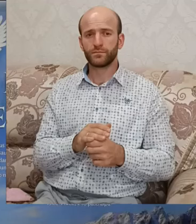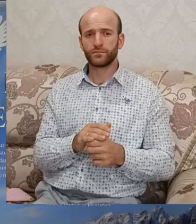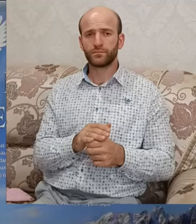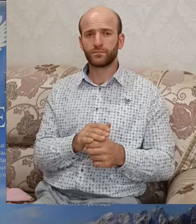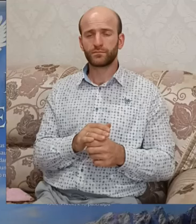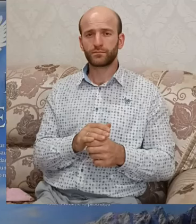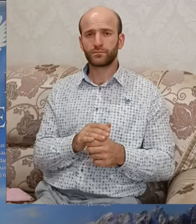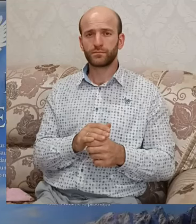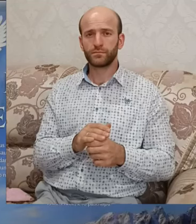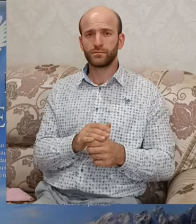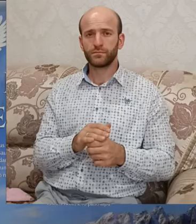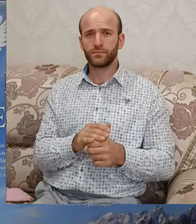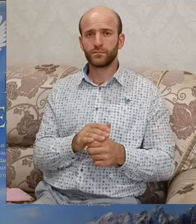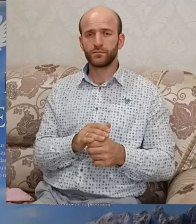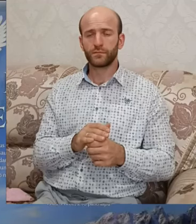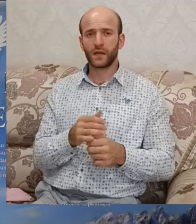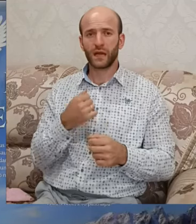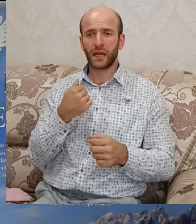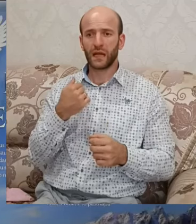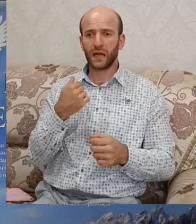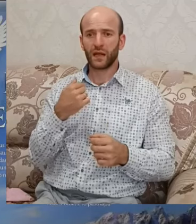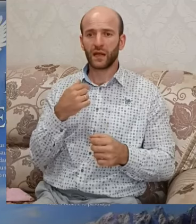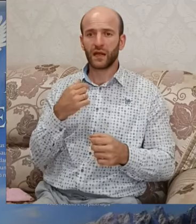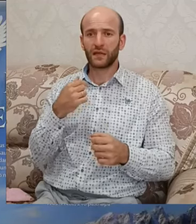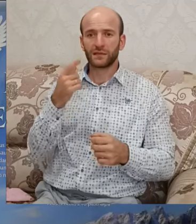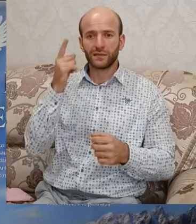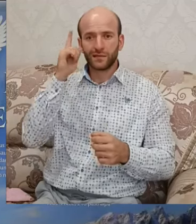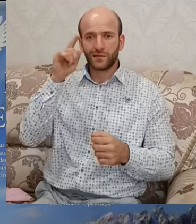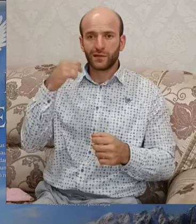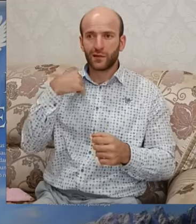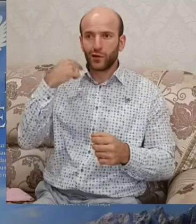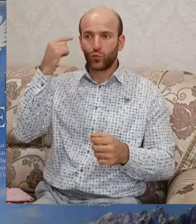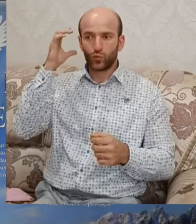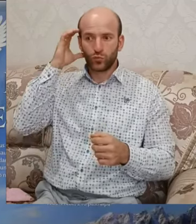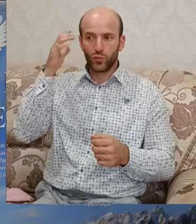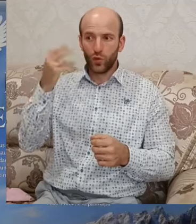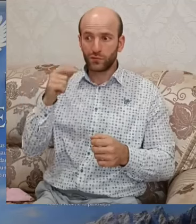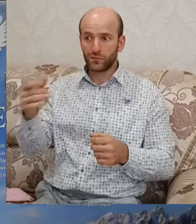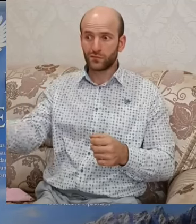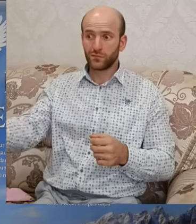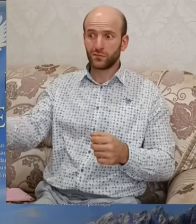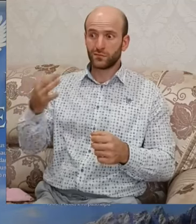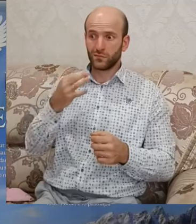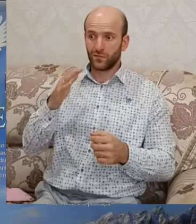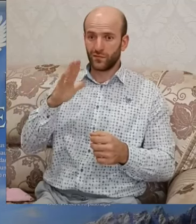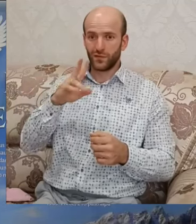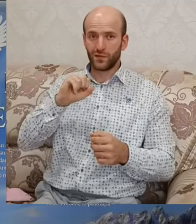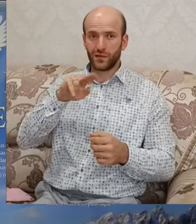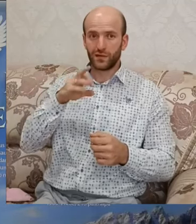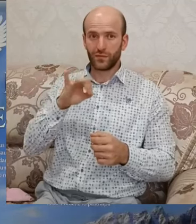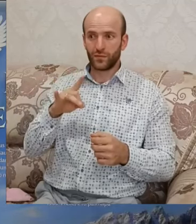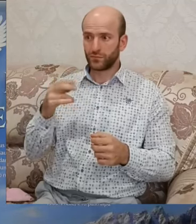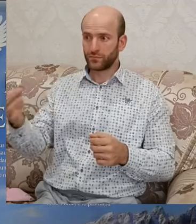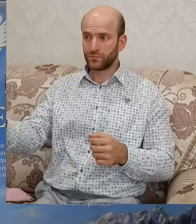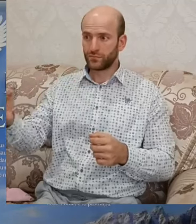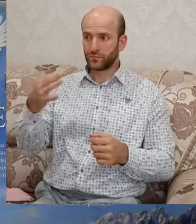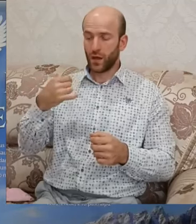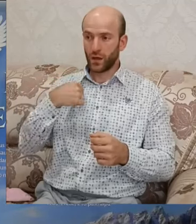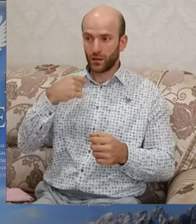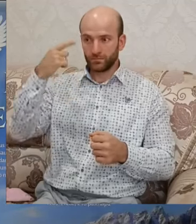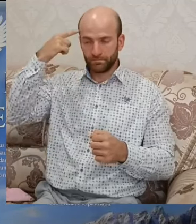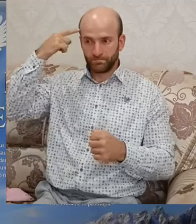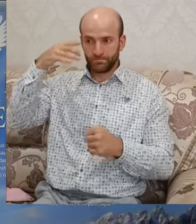kalba Dievas asmeniškai man per jį. И знаете, я услышал, что это говорит не брат Владимир, но это говорит Бог лично мне. Ir tuo metu aš iš